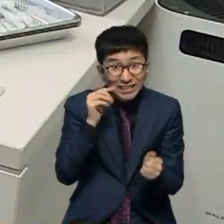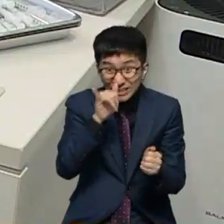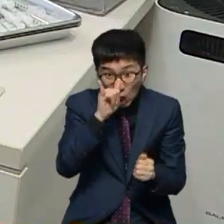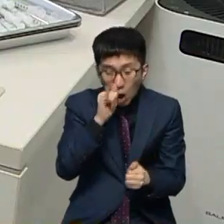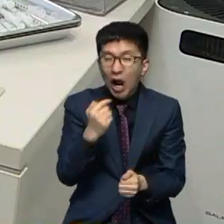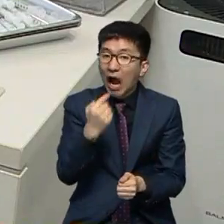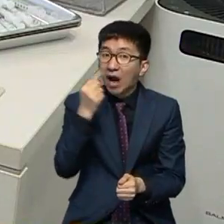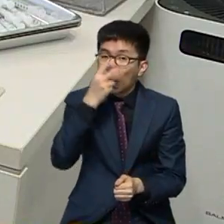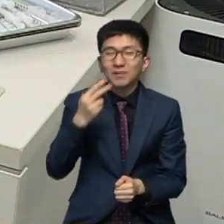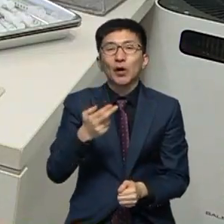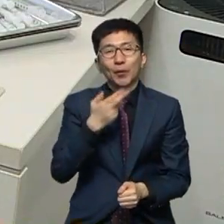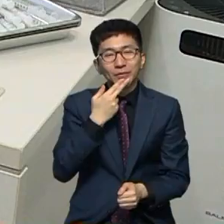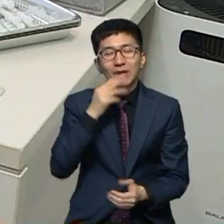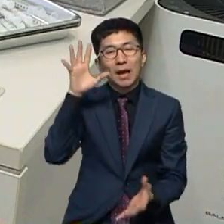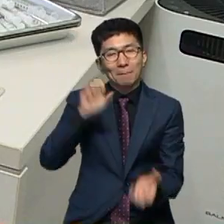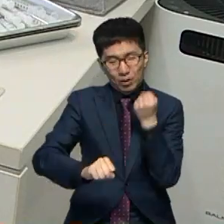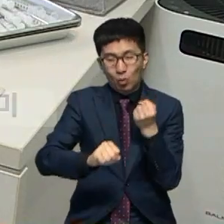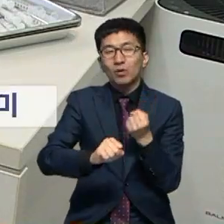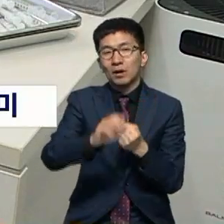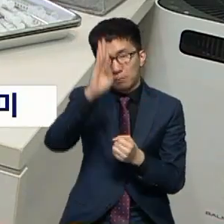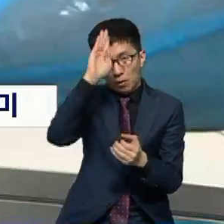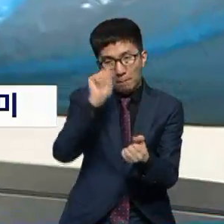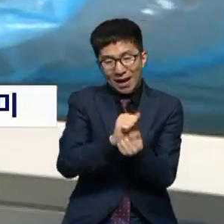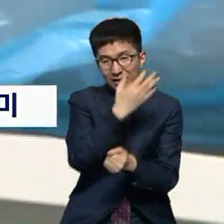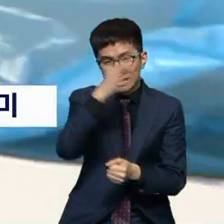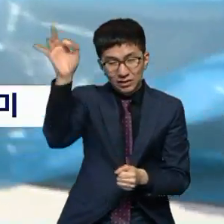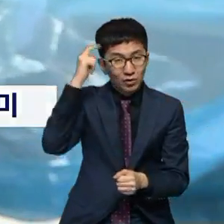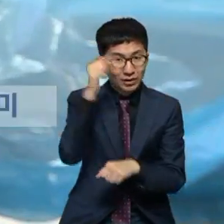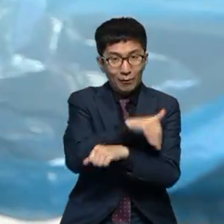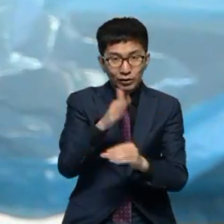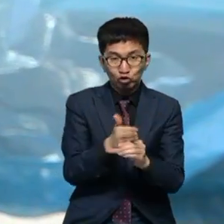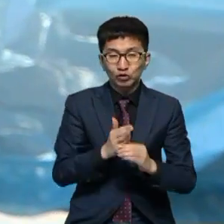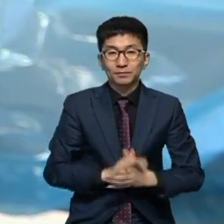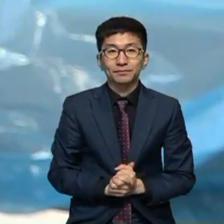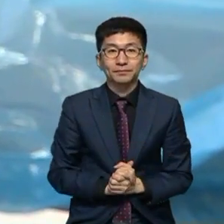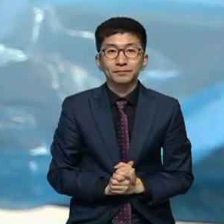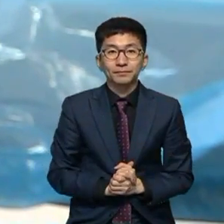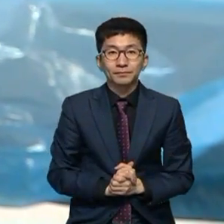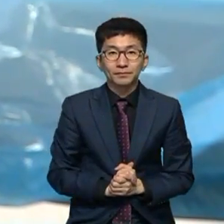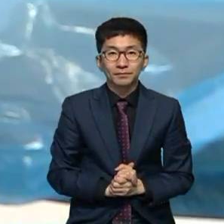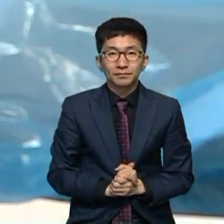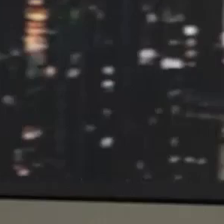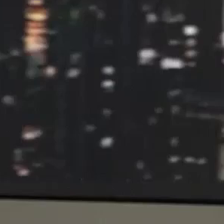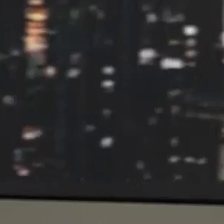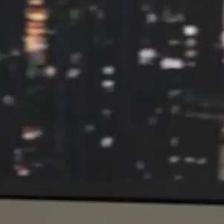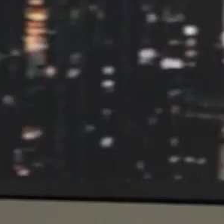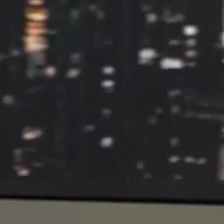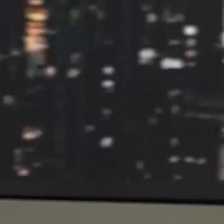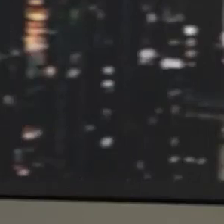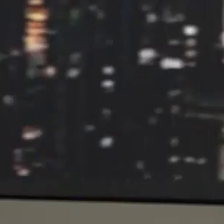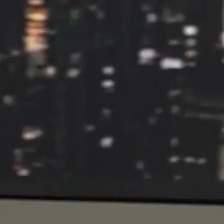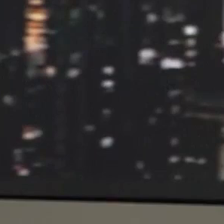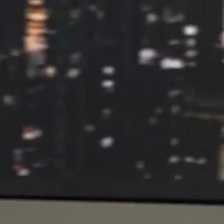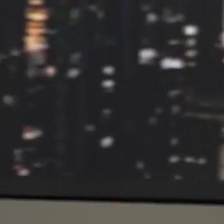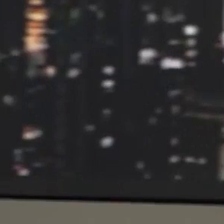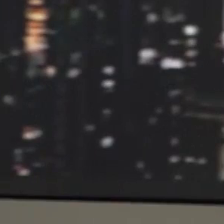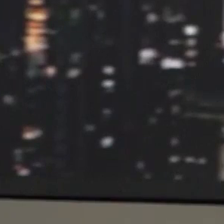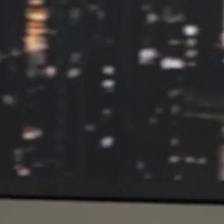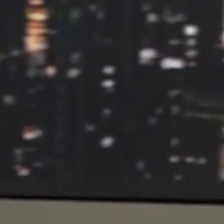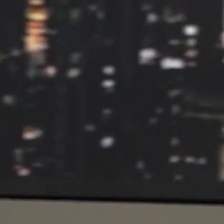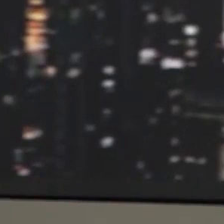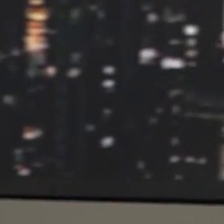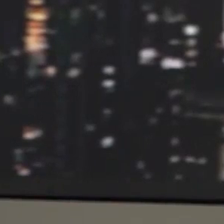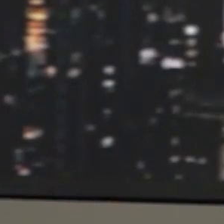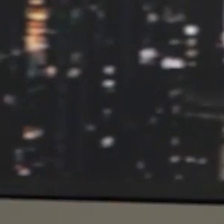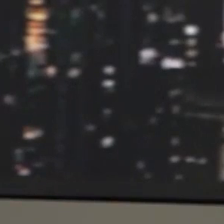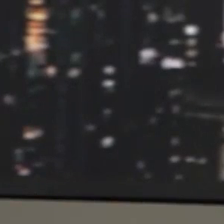없이 곧바로 확진으로 인정할 방침입니다. SBS 박재현입니다. 네, 안녕하십니까. 김현우입니다. 더 많은